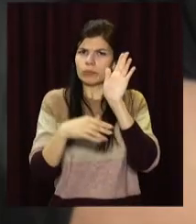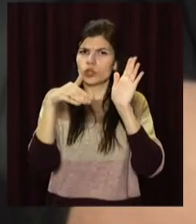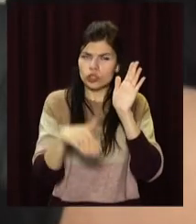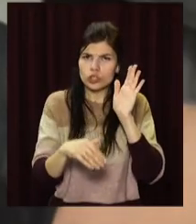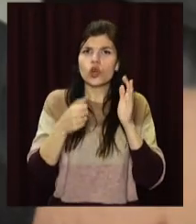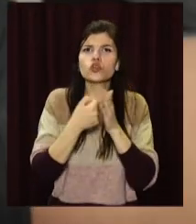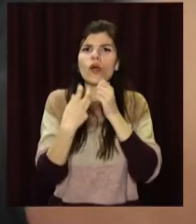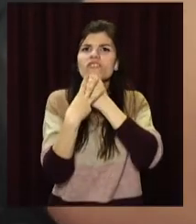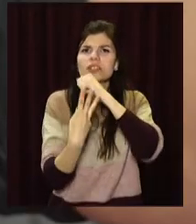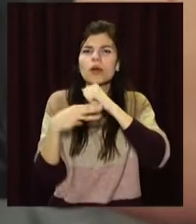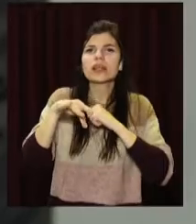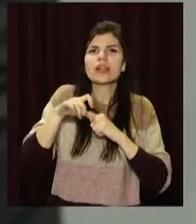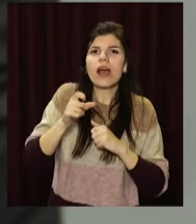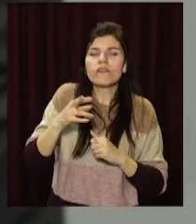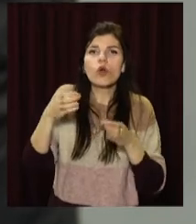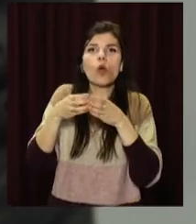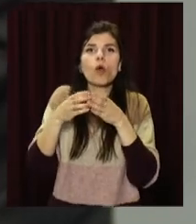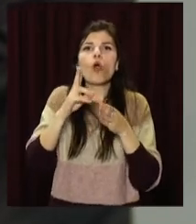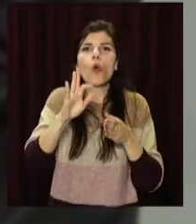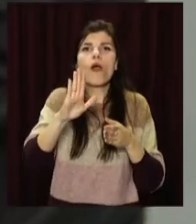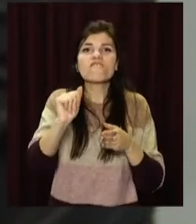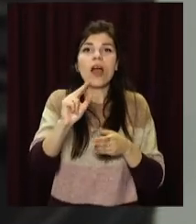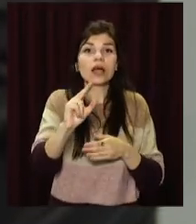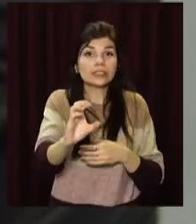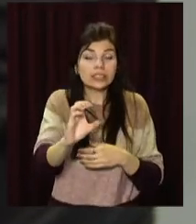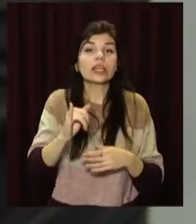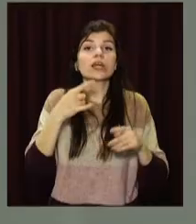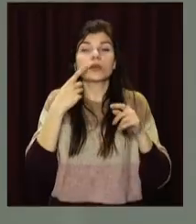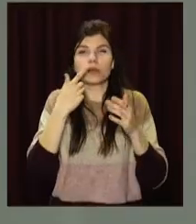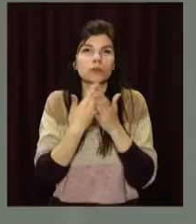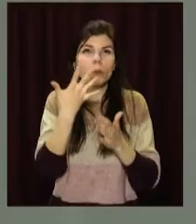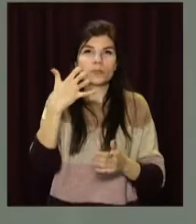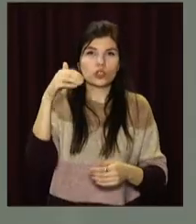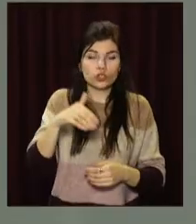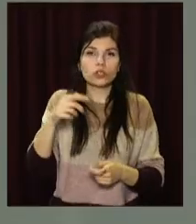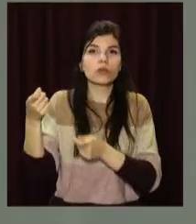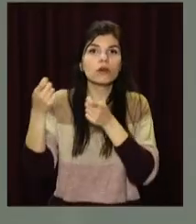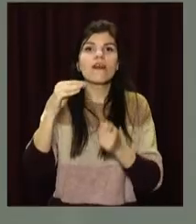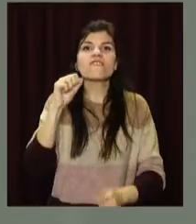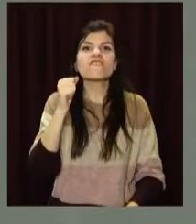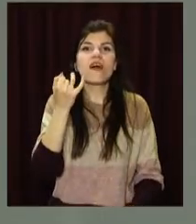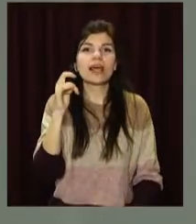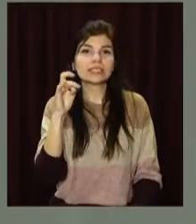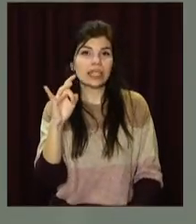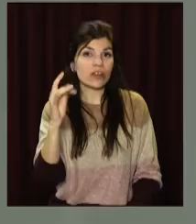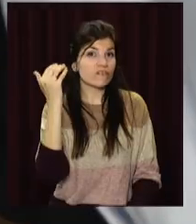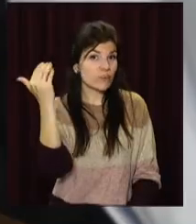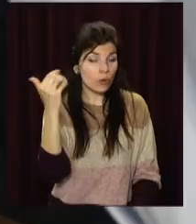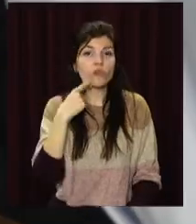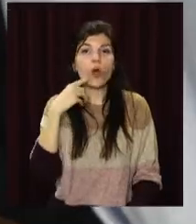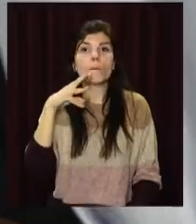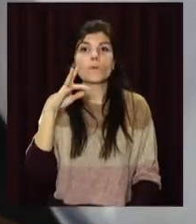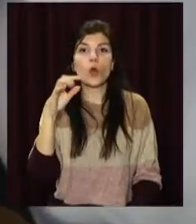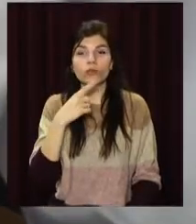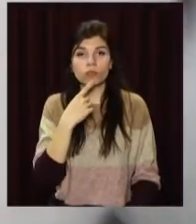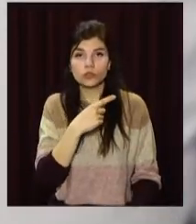до 18 травня надійдуть від компанії COVAX. Та майже півмільйона доправить за контрактом Pfizer. Препарат, кажуть, у МОЗ використають